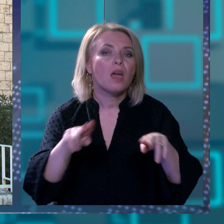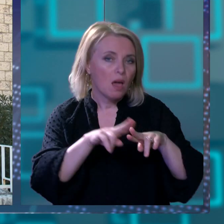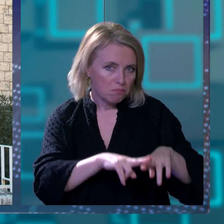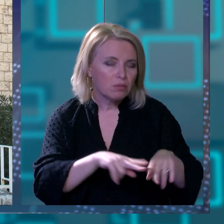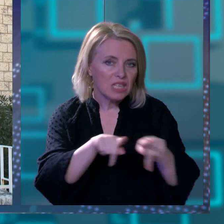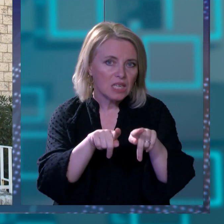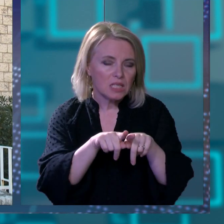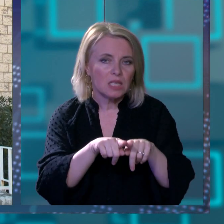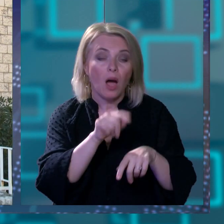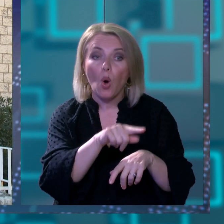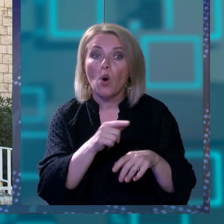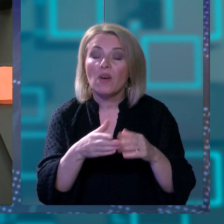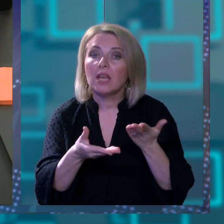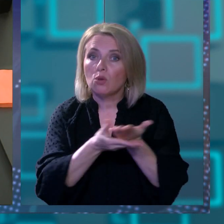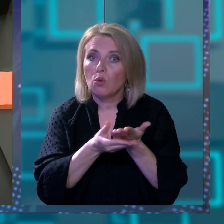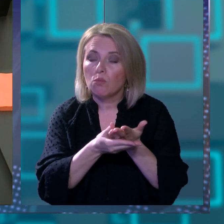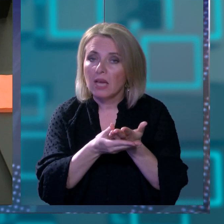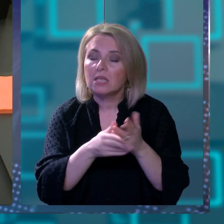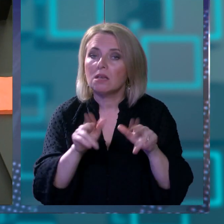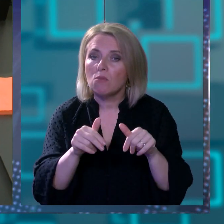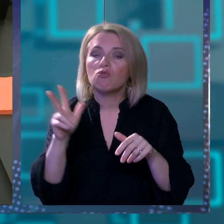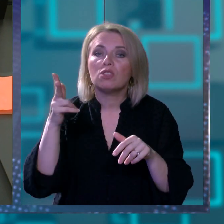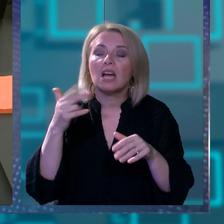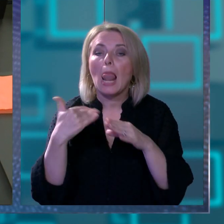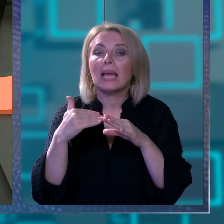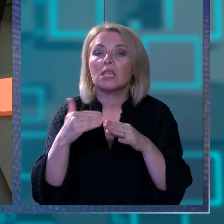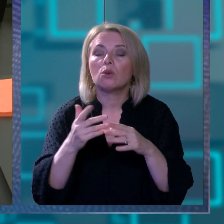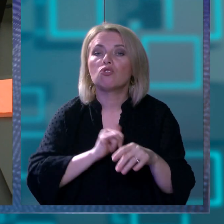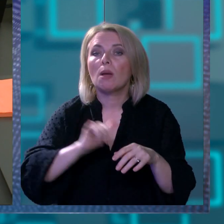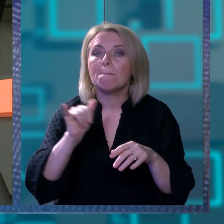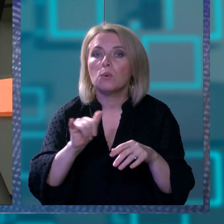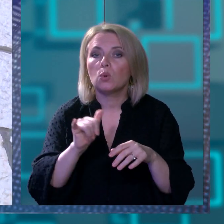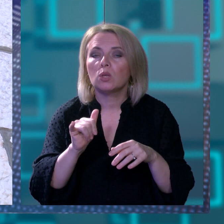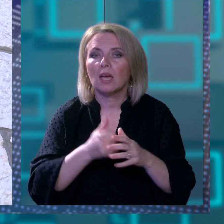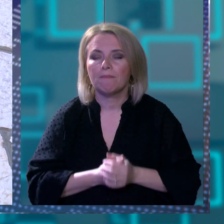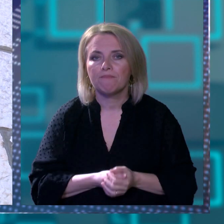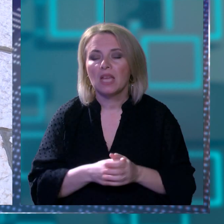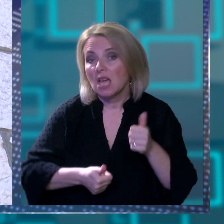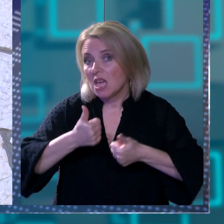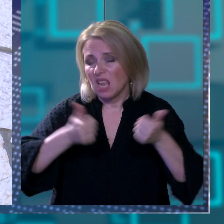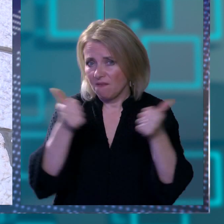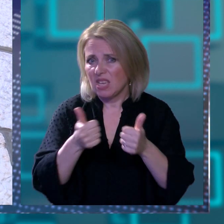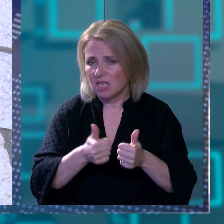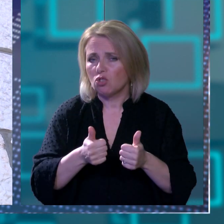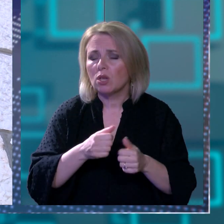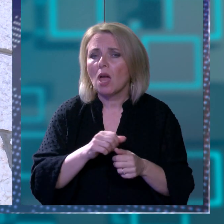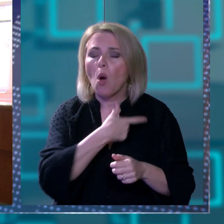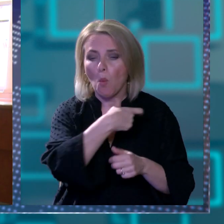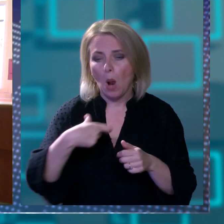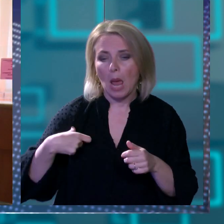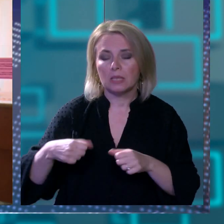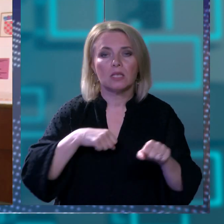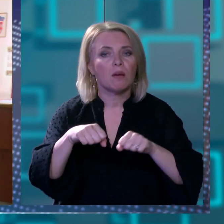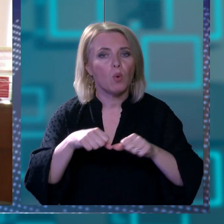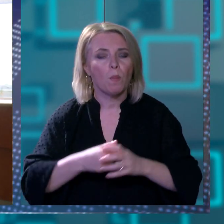Ovaj dokument građani mogu zatražiti elektroničkim putem uz korištenje elektroničke osobne iskaznice ili fizički u svim policijskim upravama i postajama